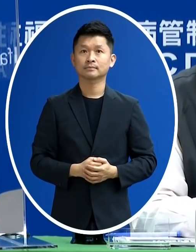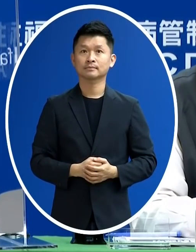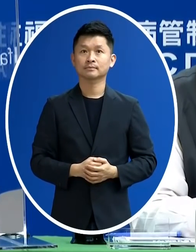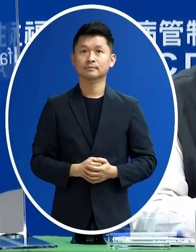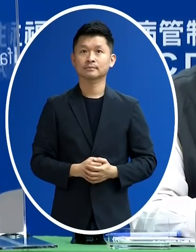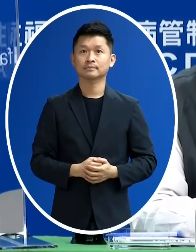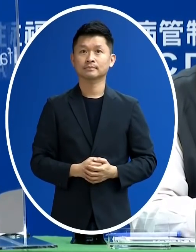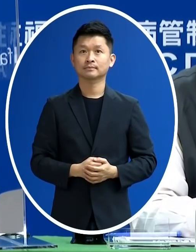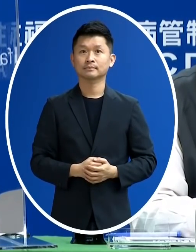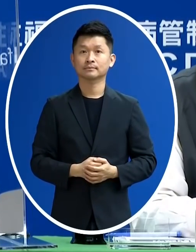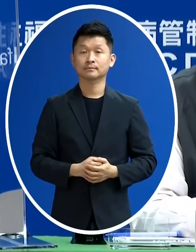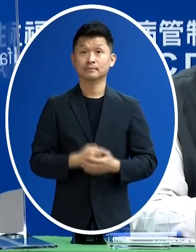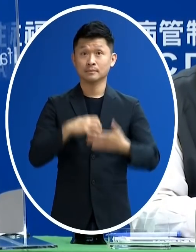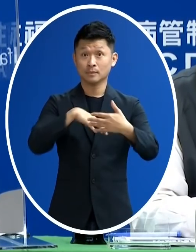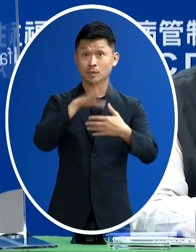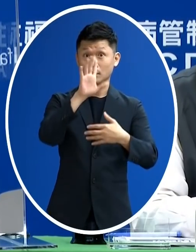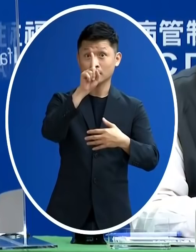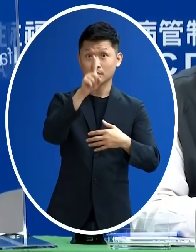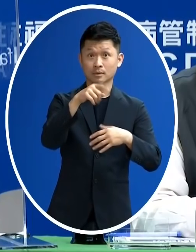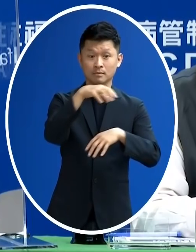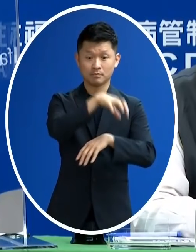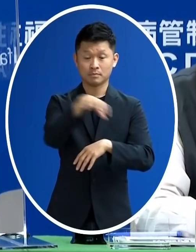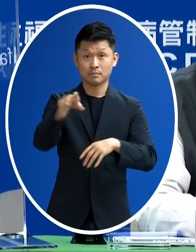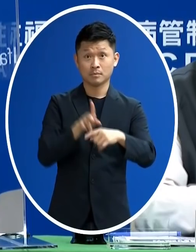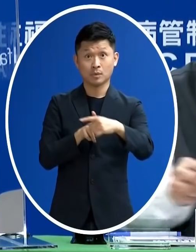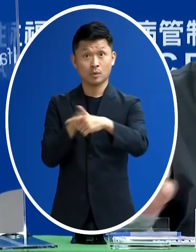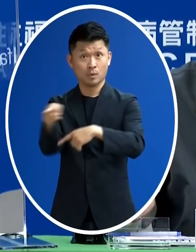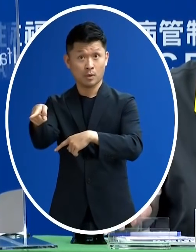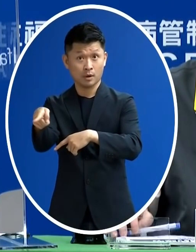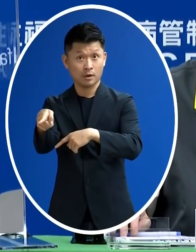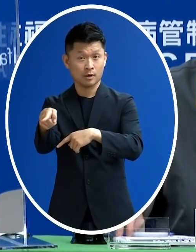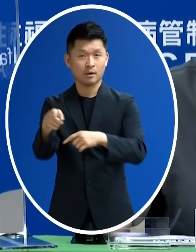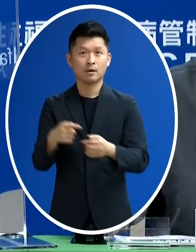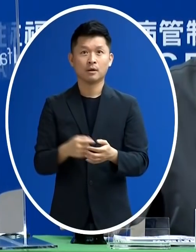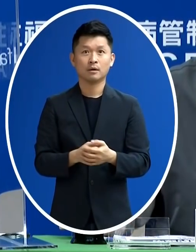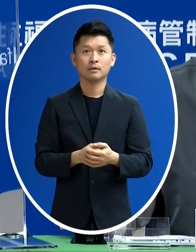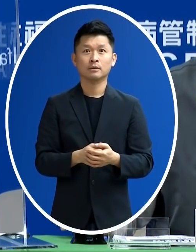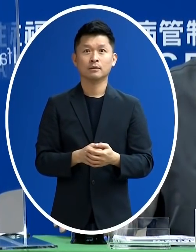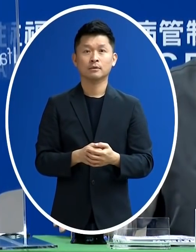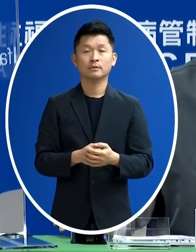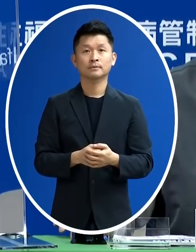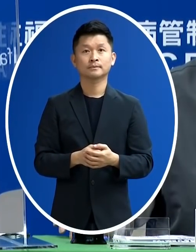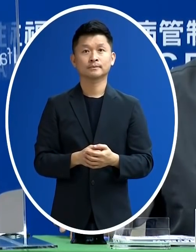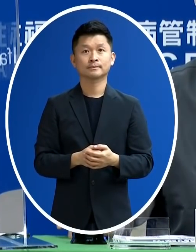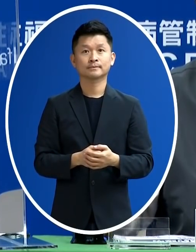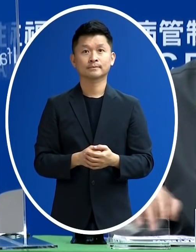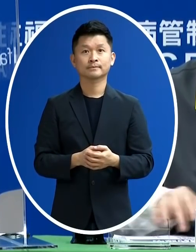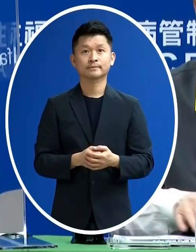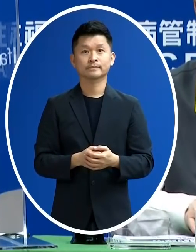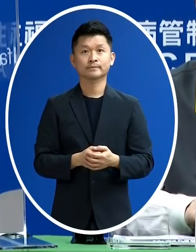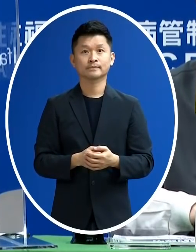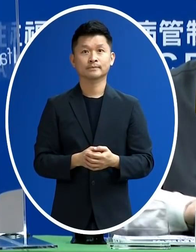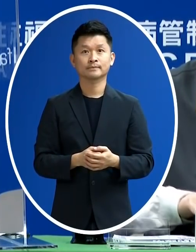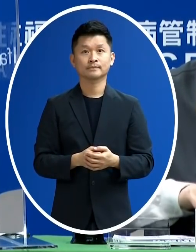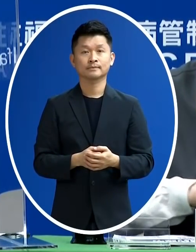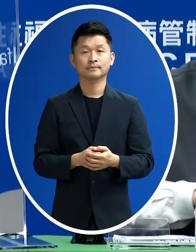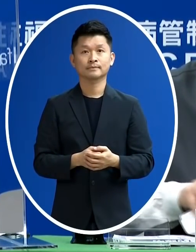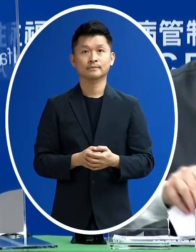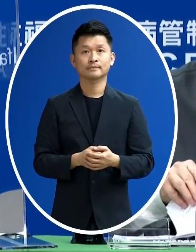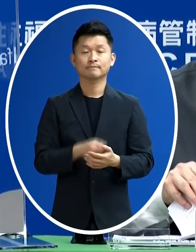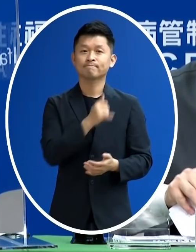个跨县市的哈，大家有看到是从一个跨县市的，那主要的有